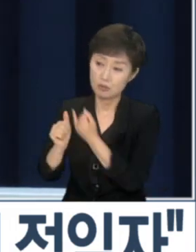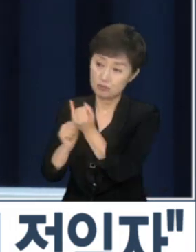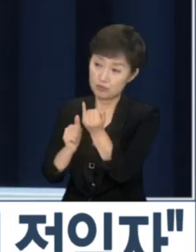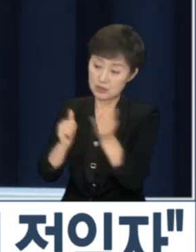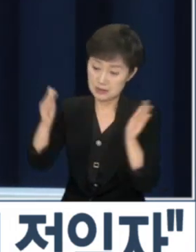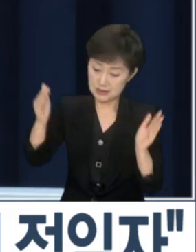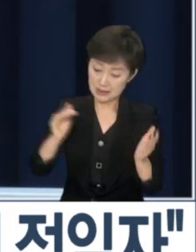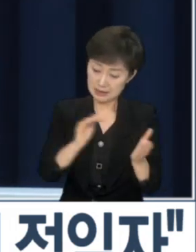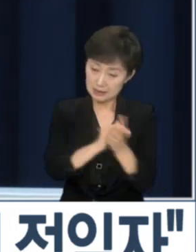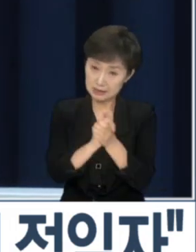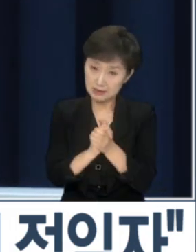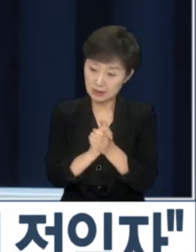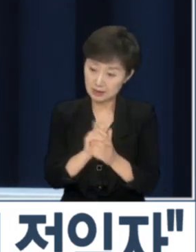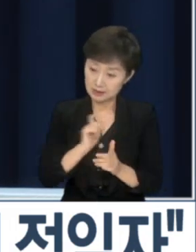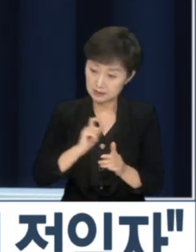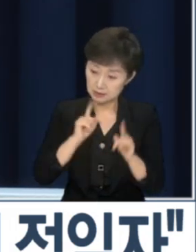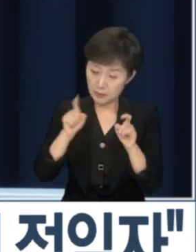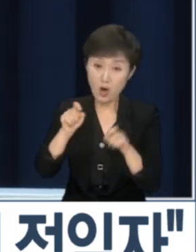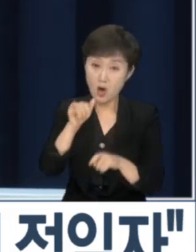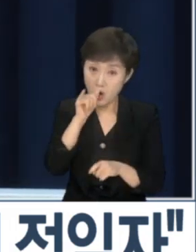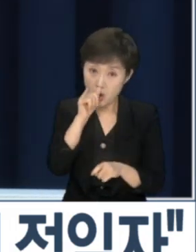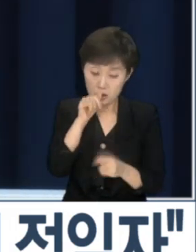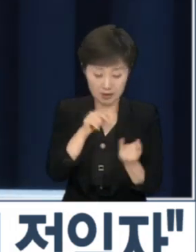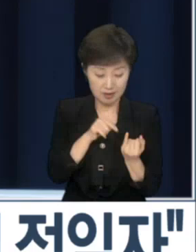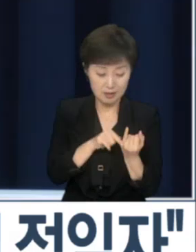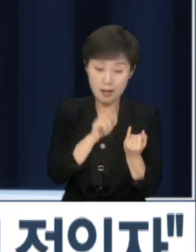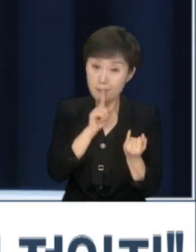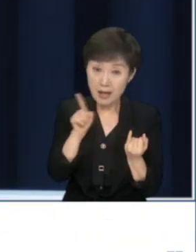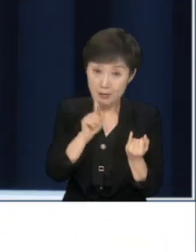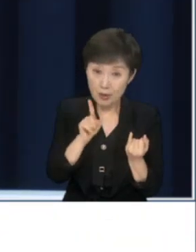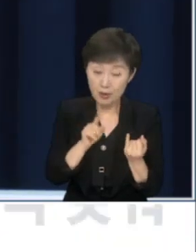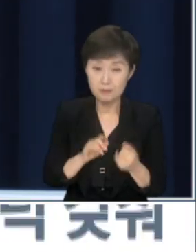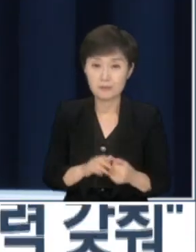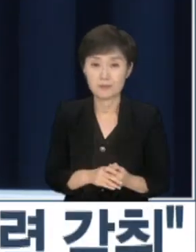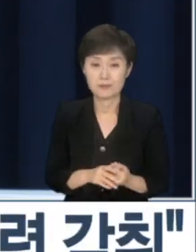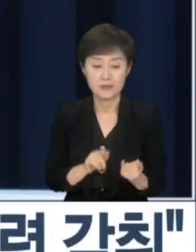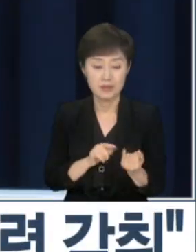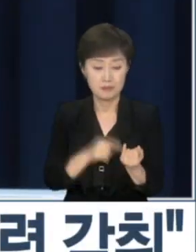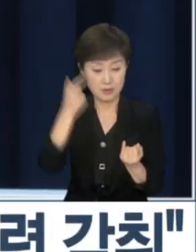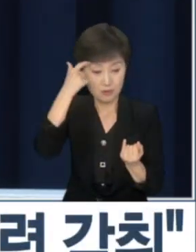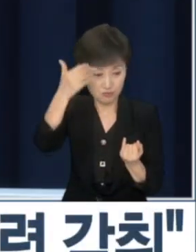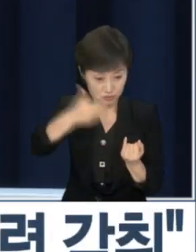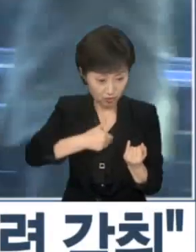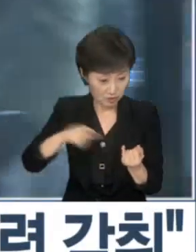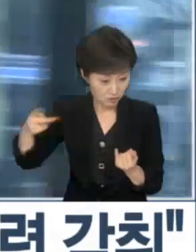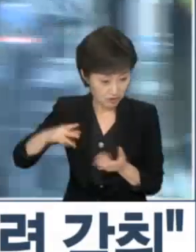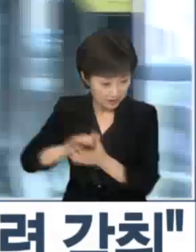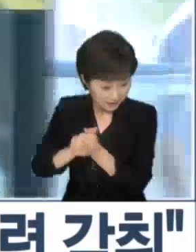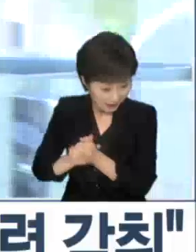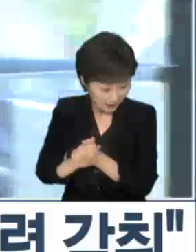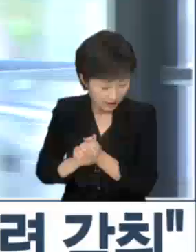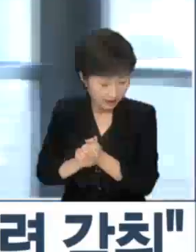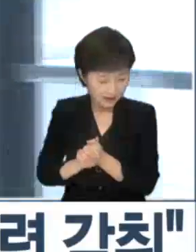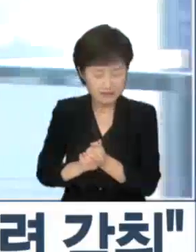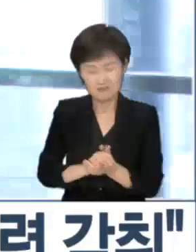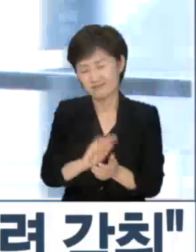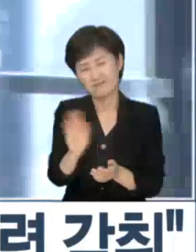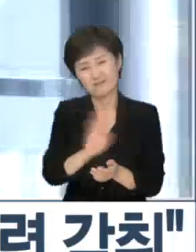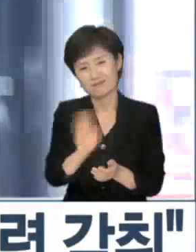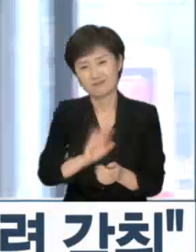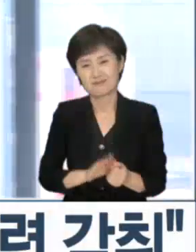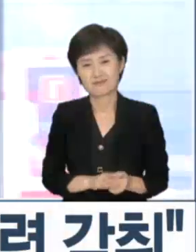라인이 아니냐 뭐 이런 의혹을 제기하던데 본인이 오늘 아침에 출근하면서 기자들의 질문을 받았습니다 여기서 말씀하신게